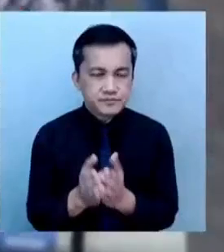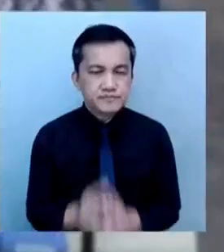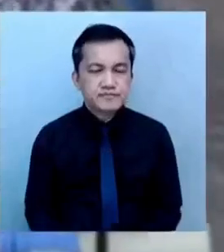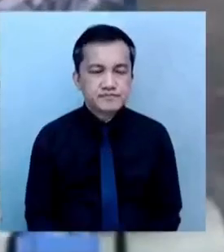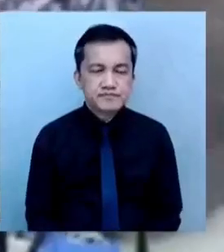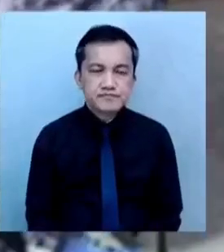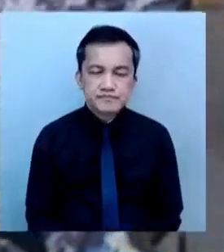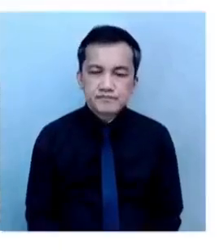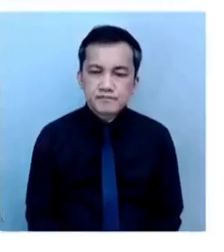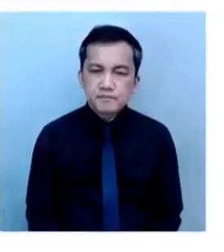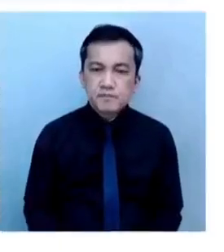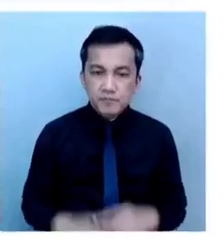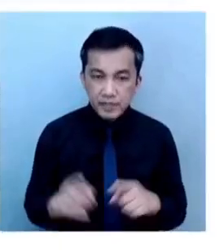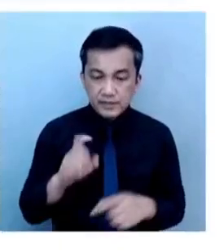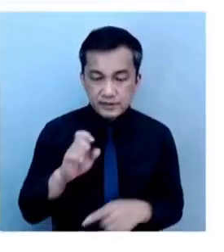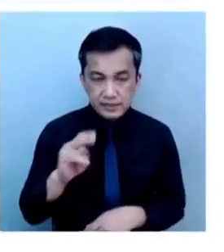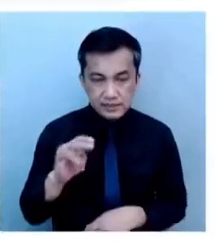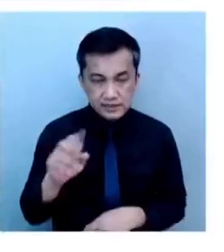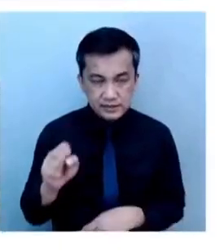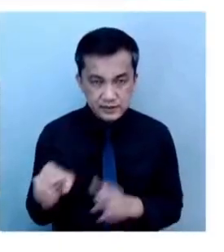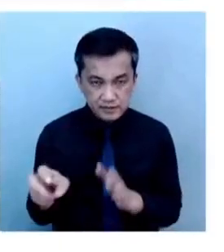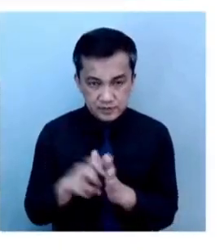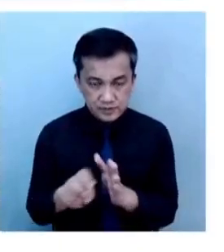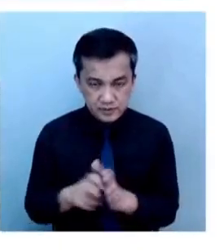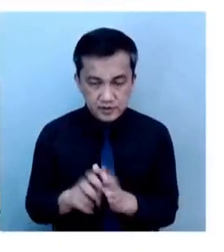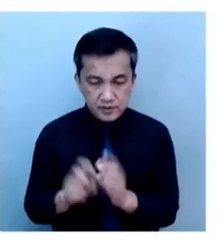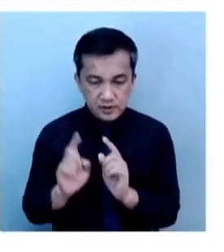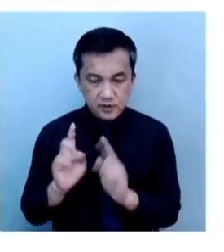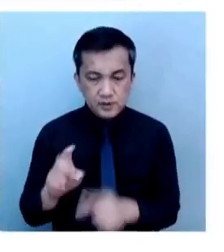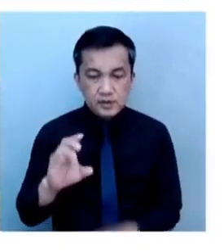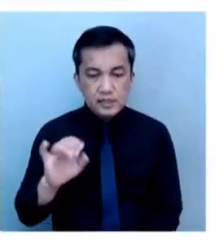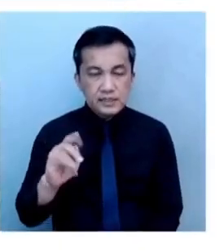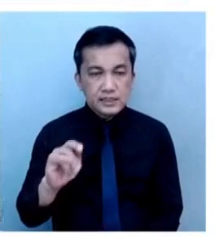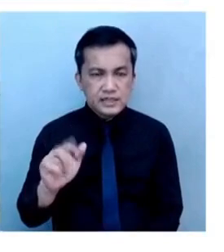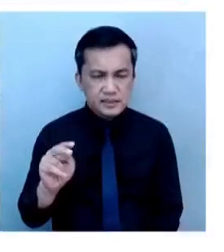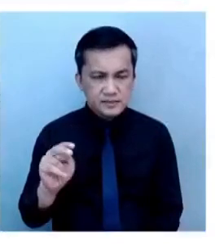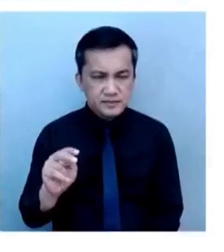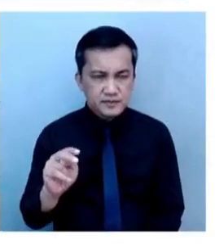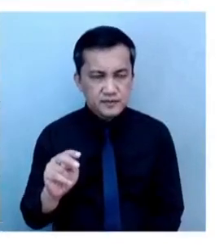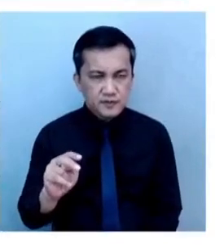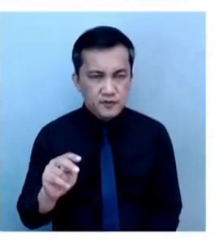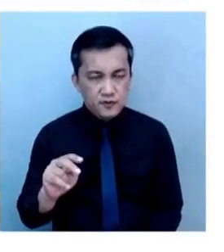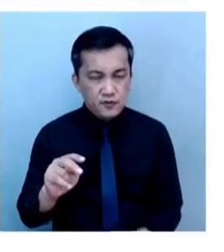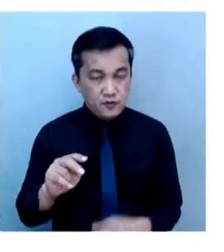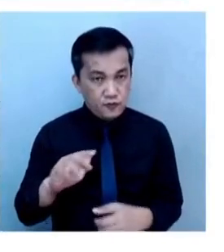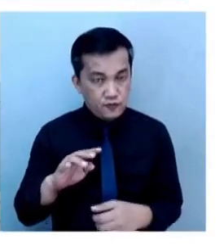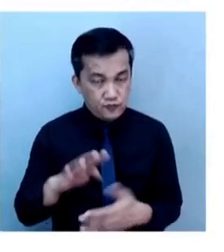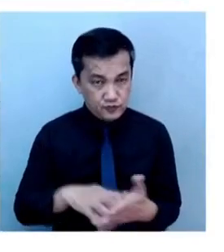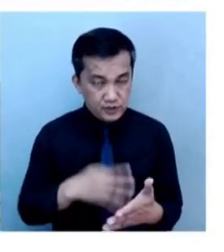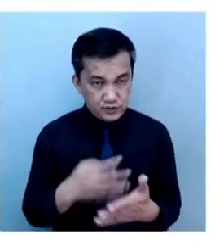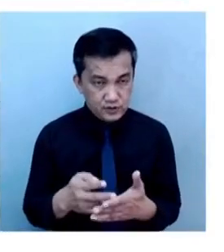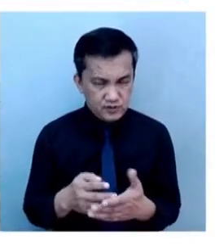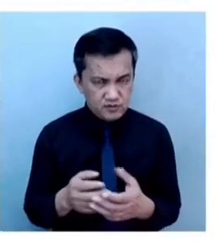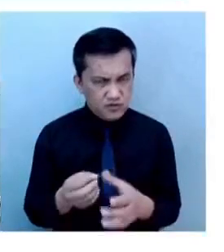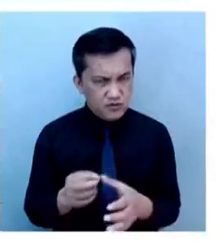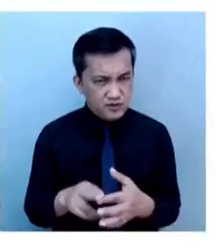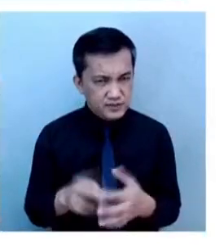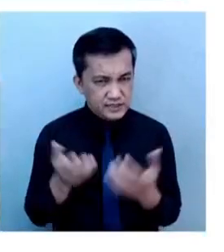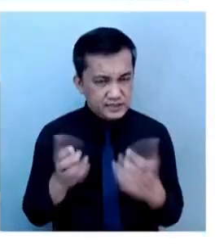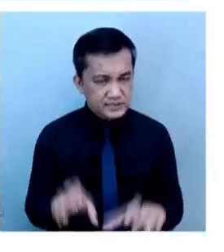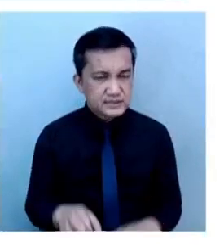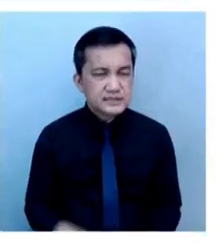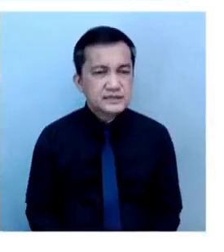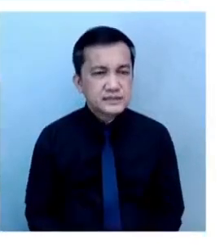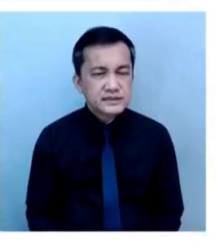Dennis, itong mga pasaherong ito papuntang Katiklan, booked na yan or chance passengers lamang sila?